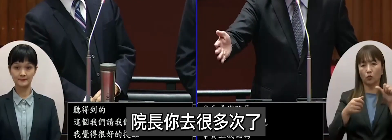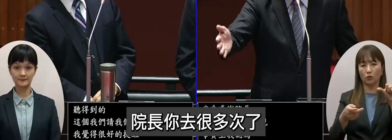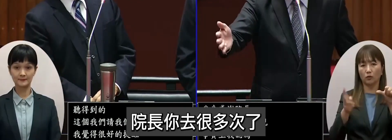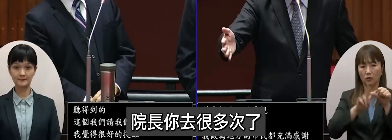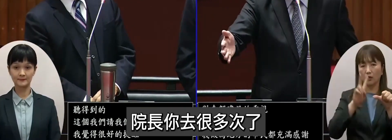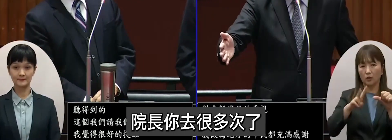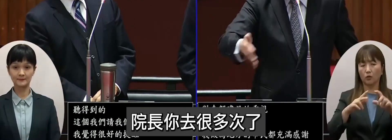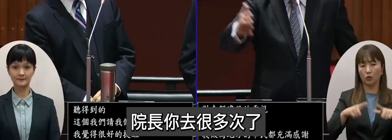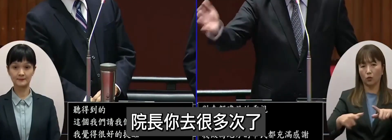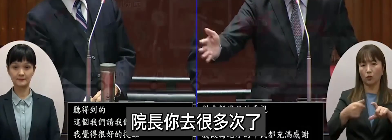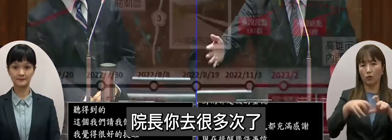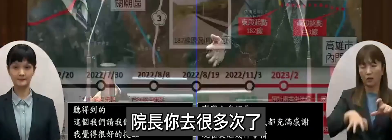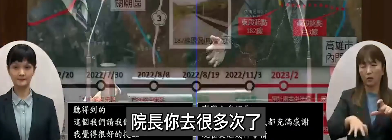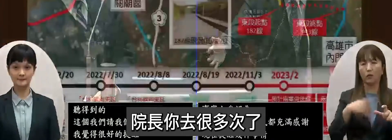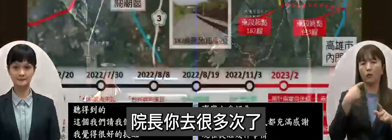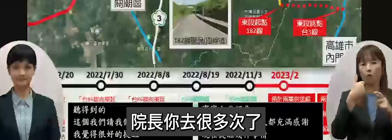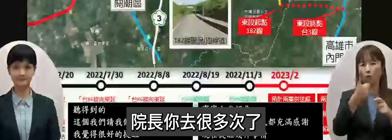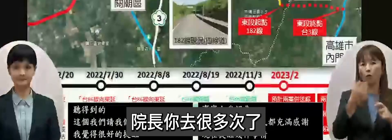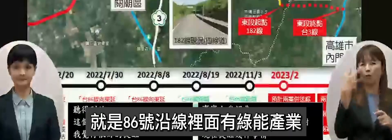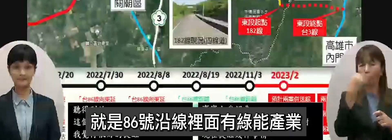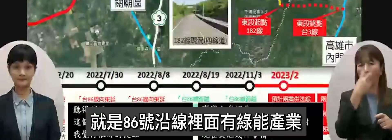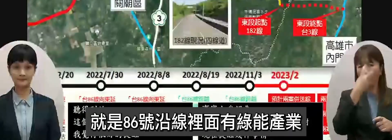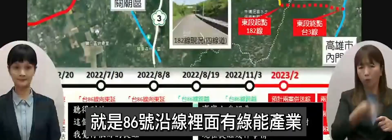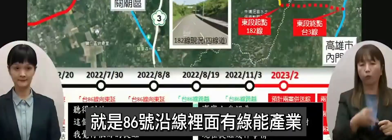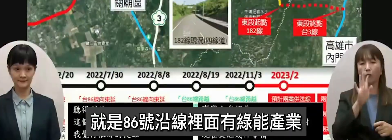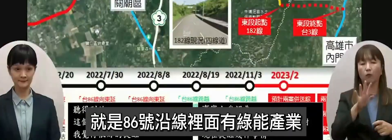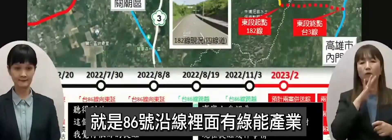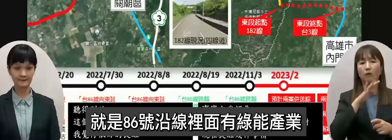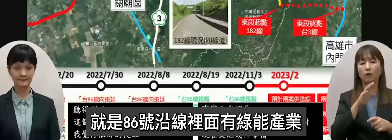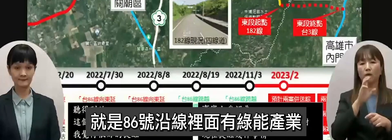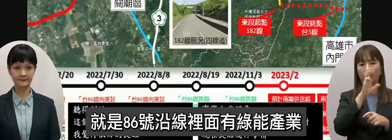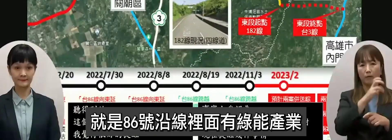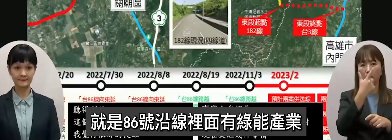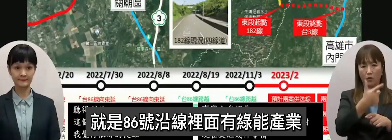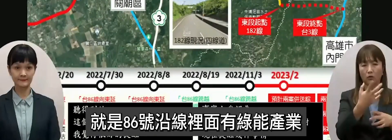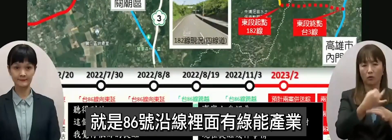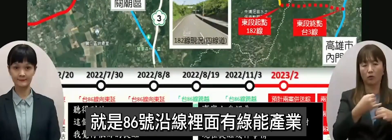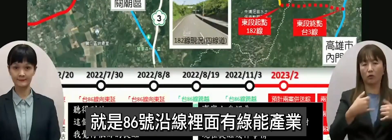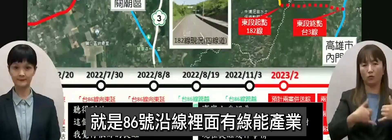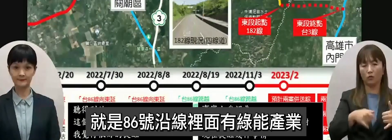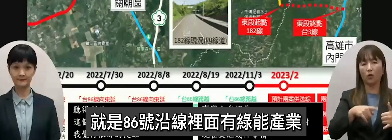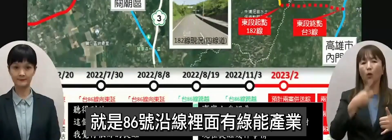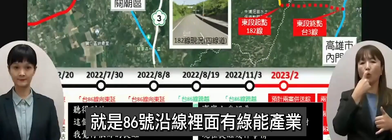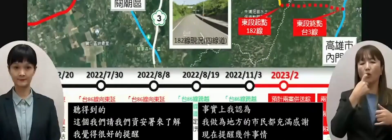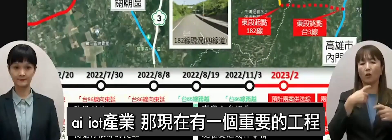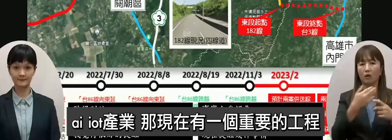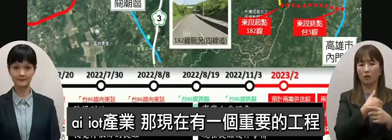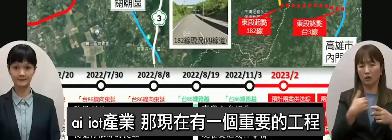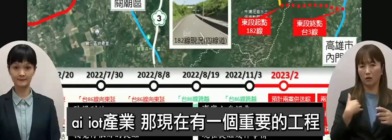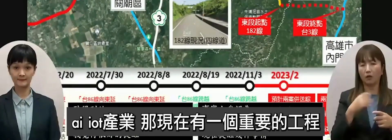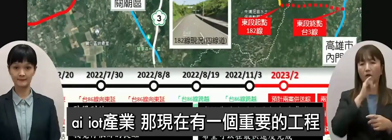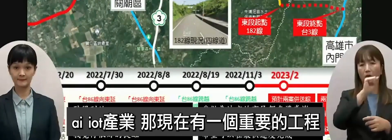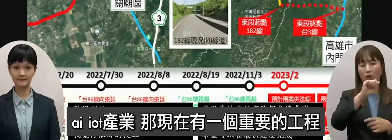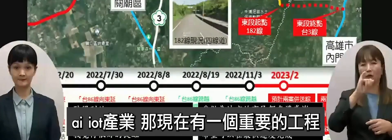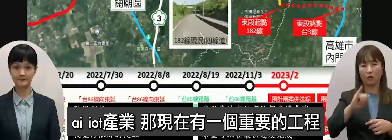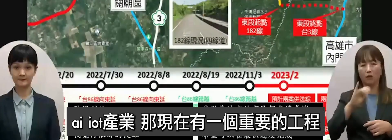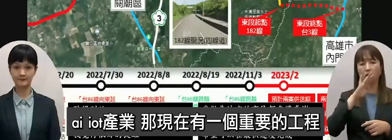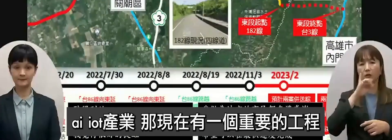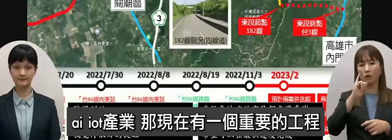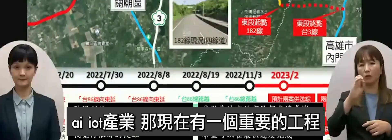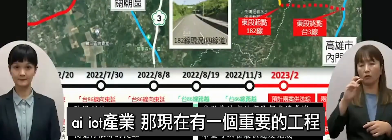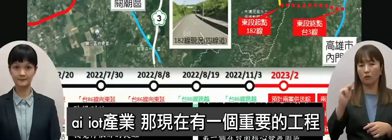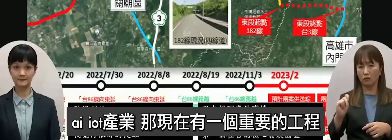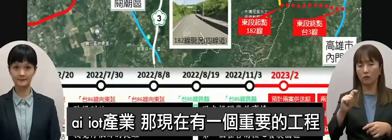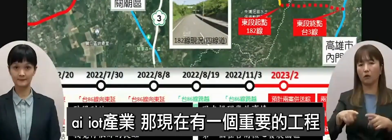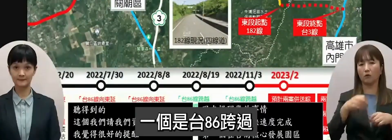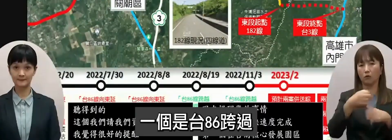院长你去不知嘴盖啊啦。就是86号沿线里面有绿能产业、AI、IOT 产业。那现在有一